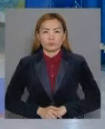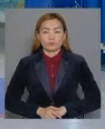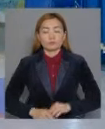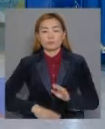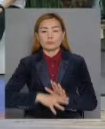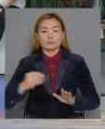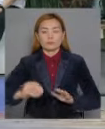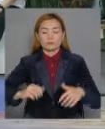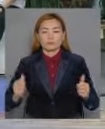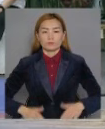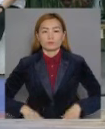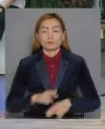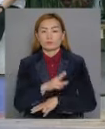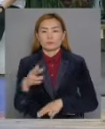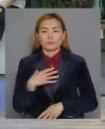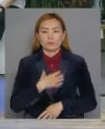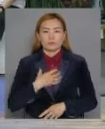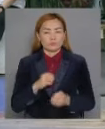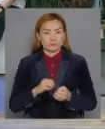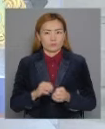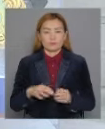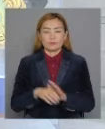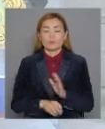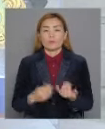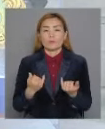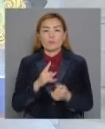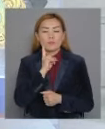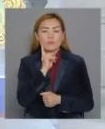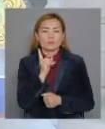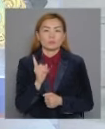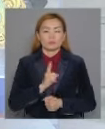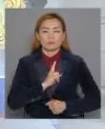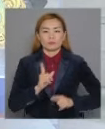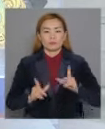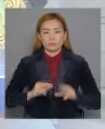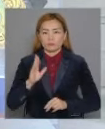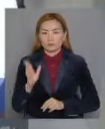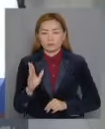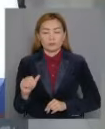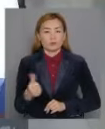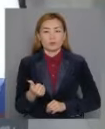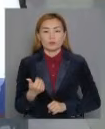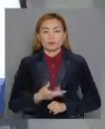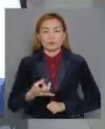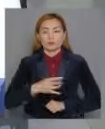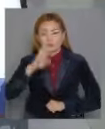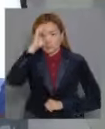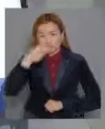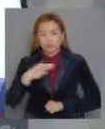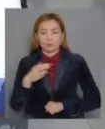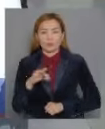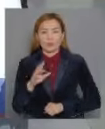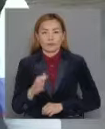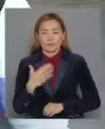Сайлаудың саяси шешімі кім-кім ішінде маңызды, оның ішінде әсіресе жастардың күтері көп. Әрине, бұл бірінші кезекте мемлекет басшысы Қасым